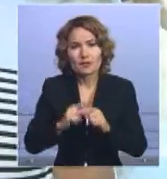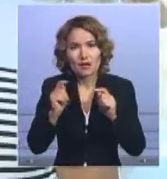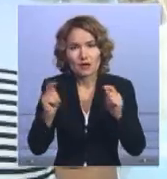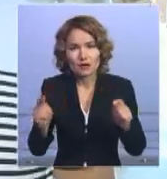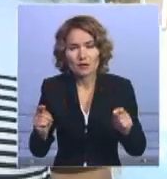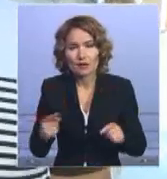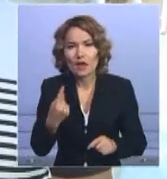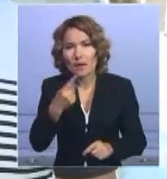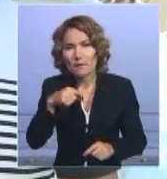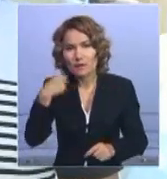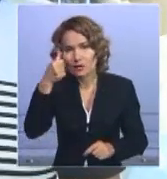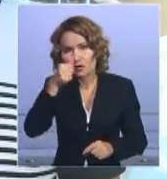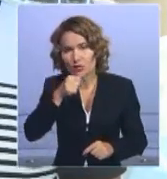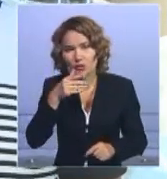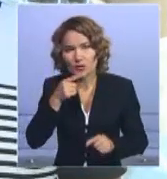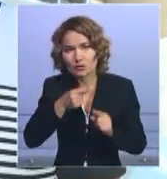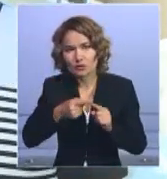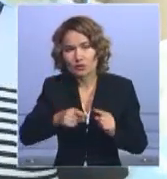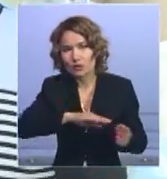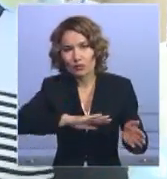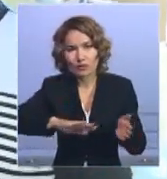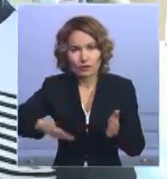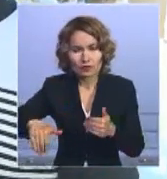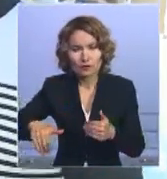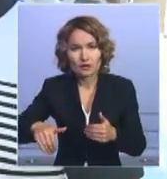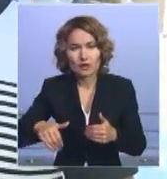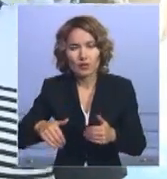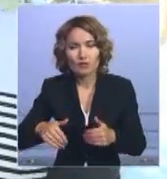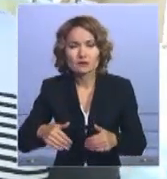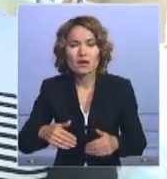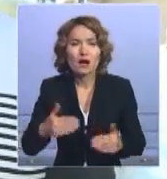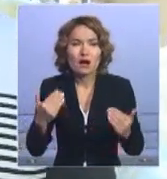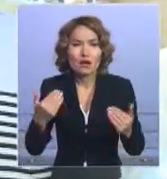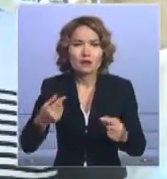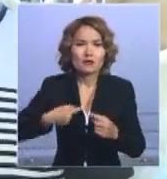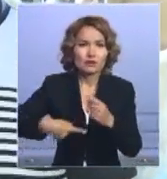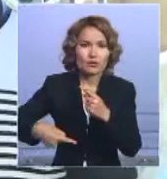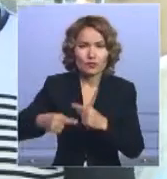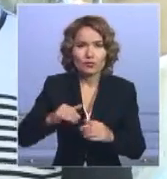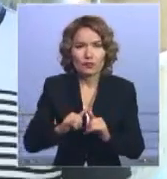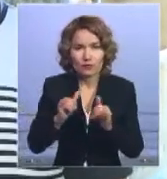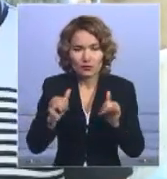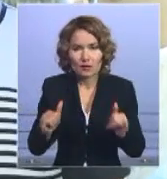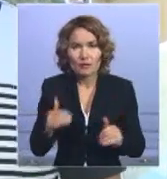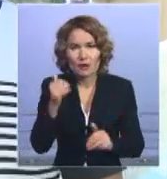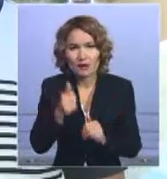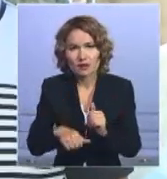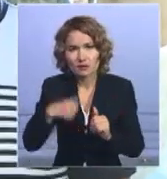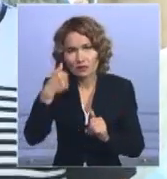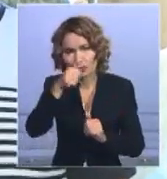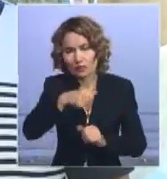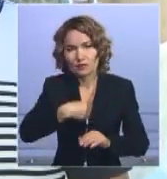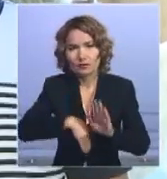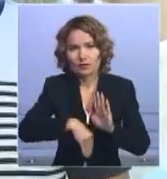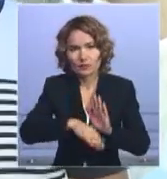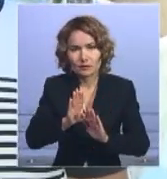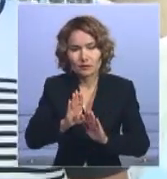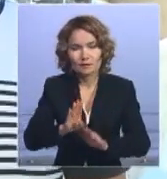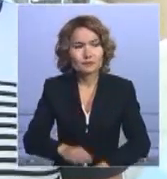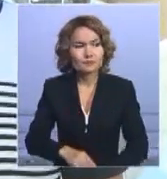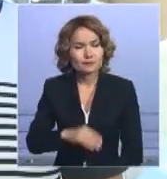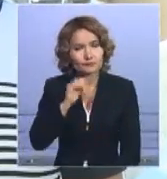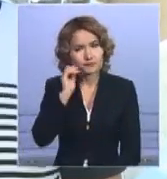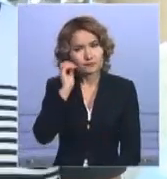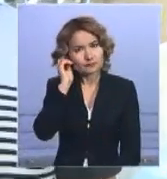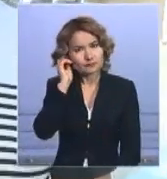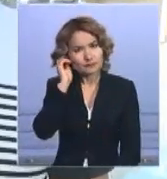Жылдам рәсімдеп, осы мен оны алам дегенде ойымда болған жоқ. Документімді өткізгеннен кейін, екі аптадан кейін өздері